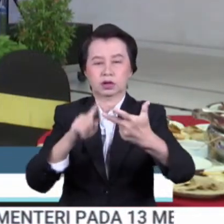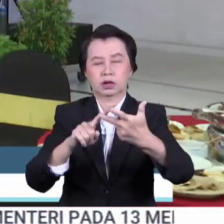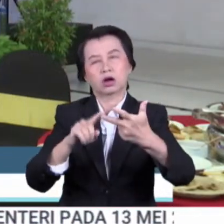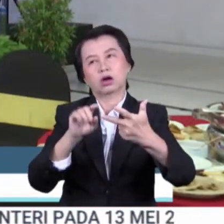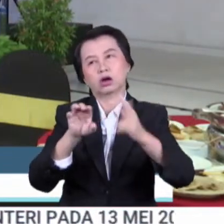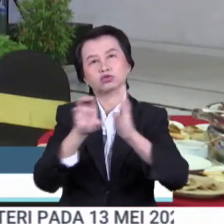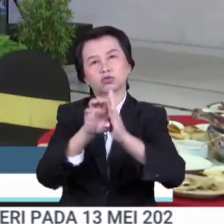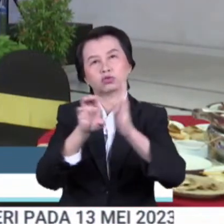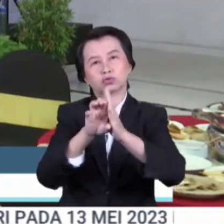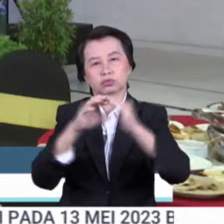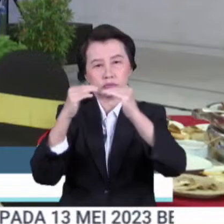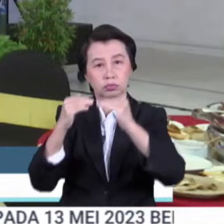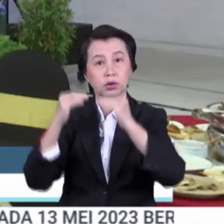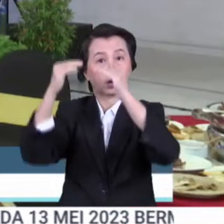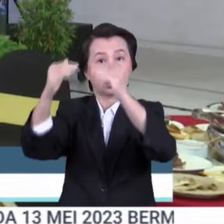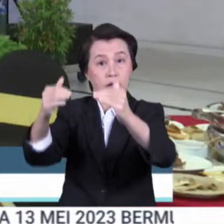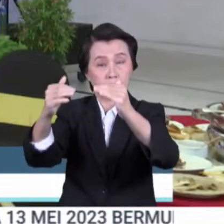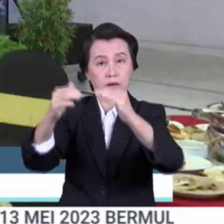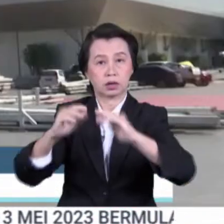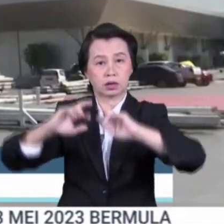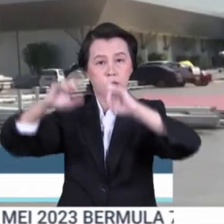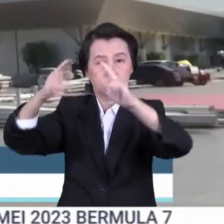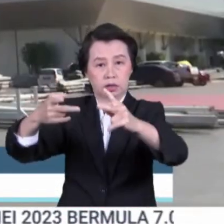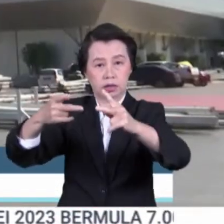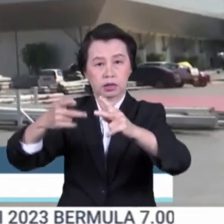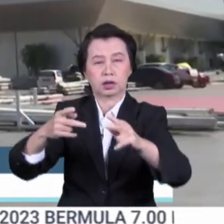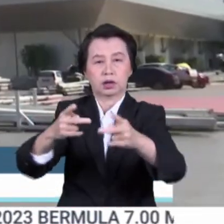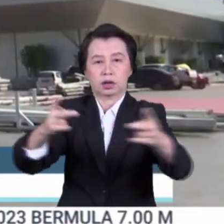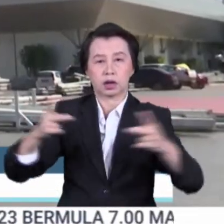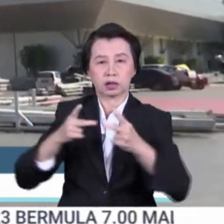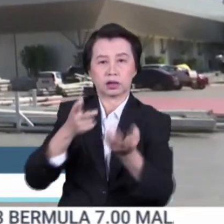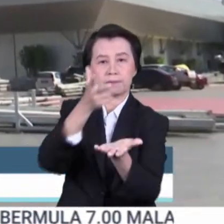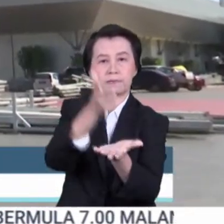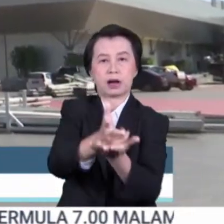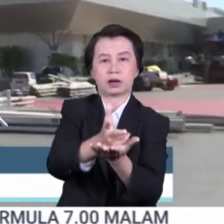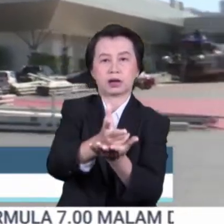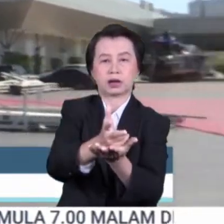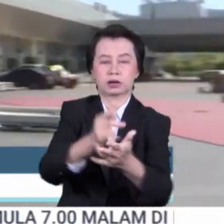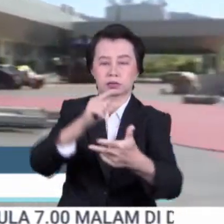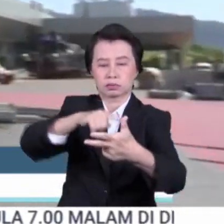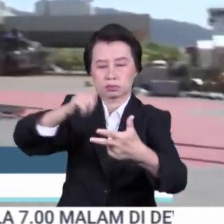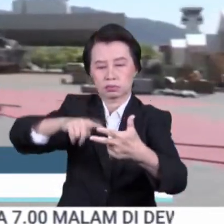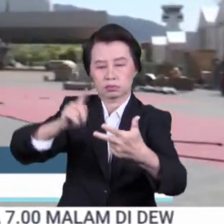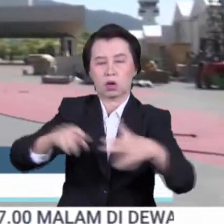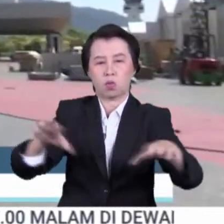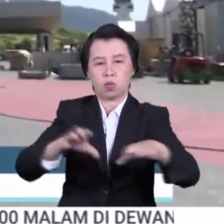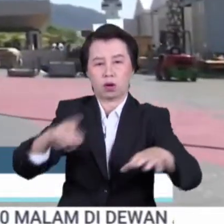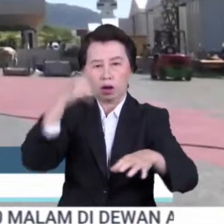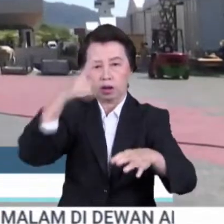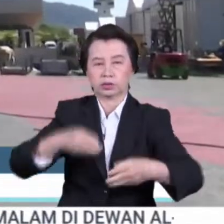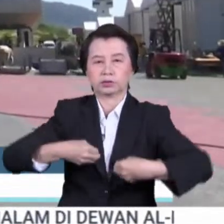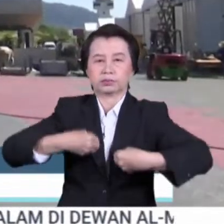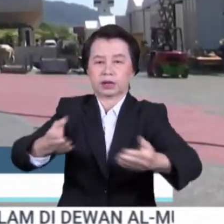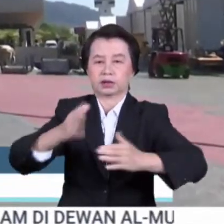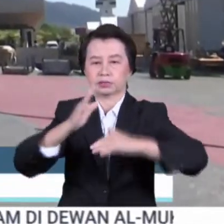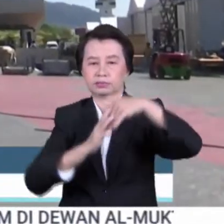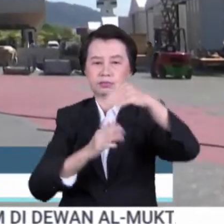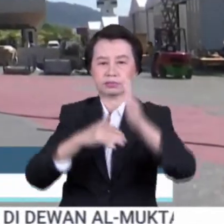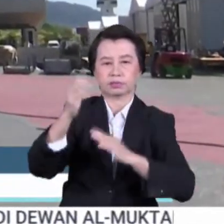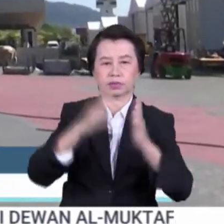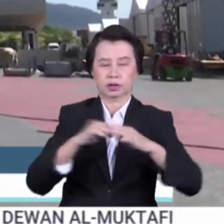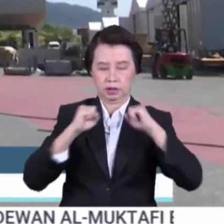taraf kawasan parkir. Naik taraf dilakukan bagi memberi keselesaan kepada